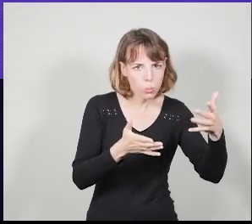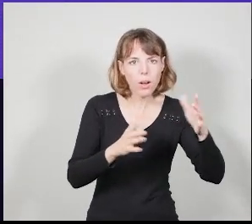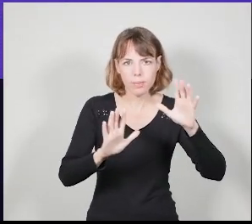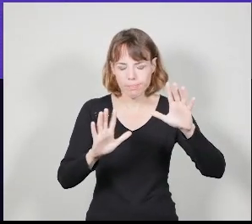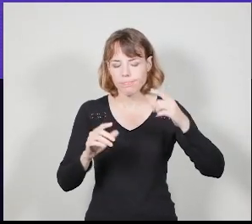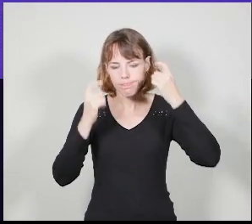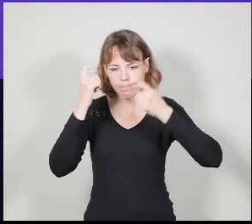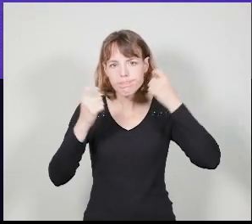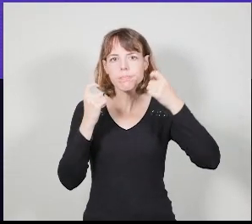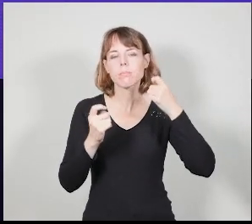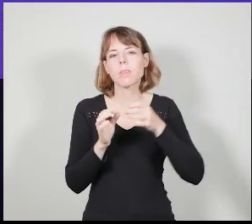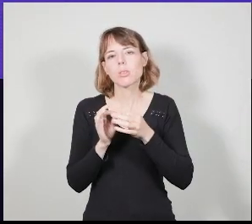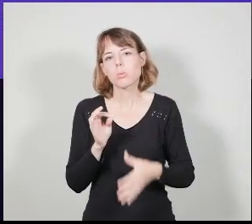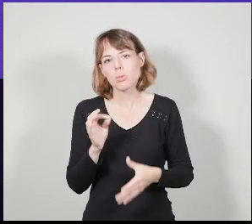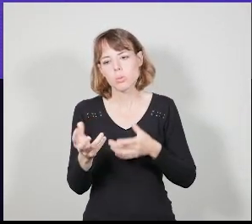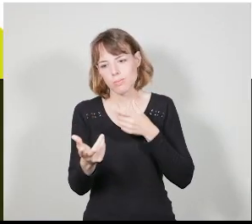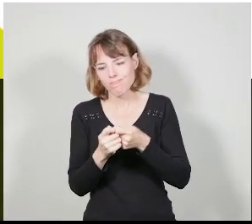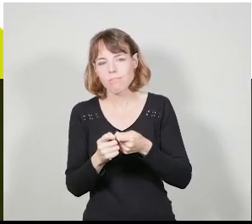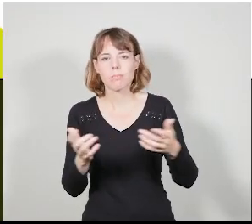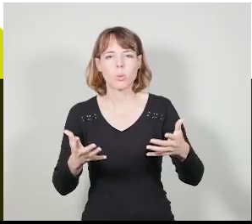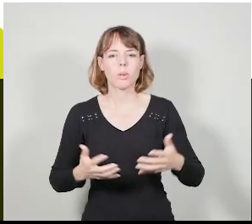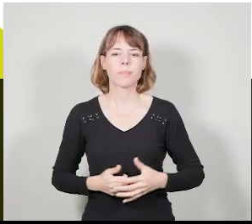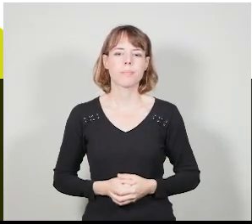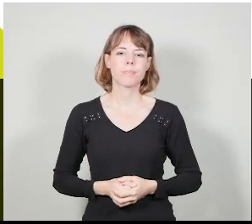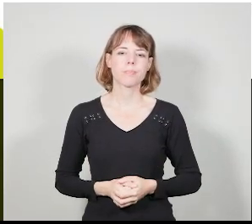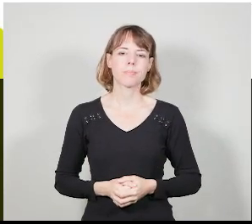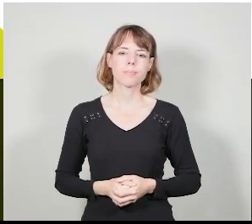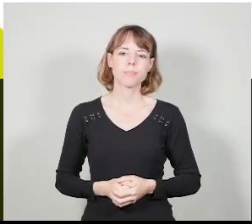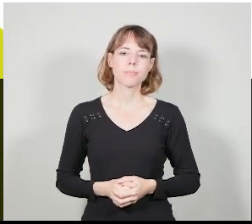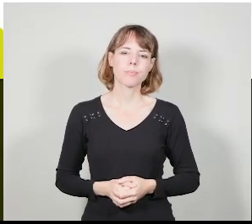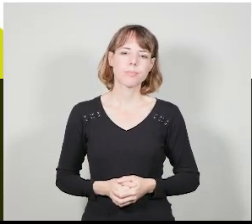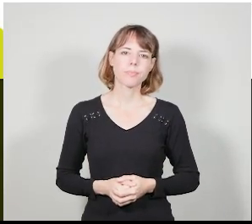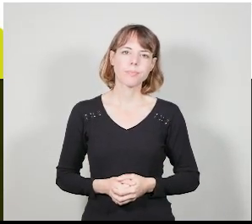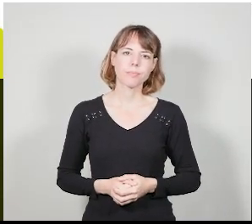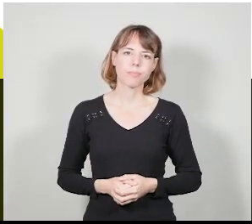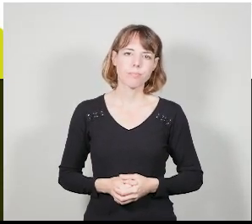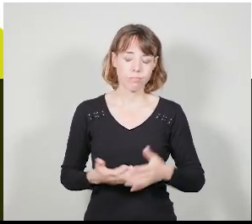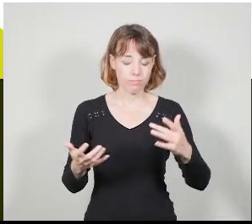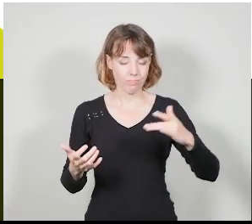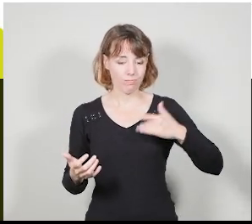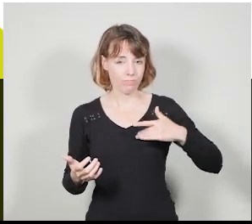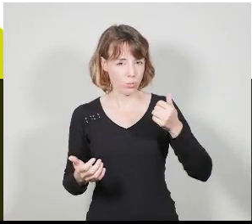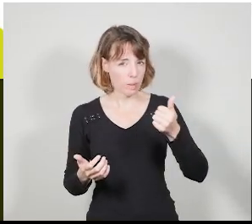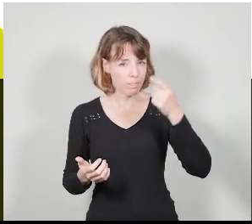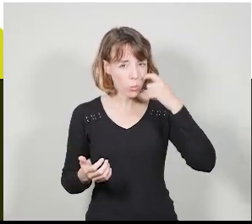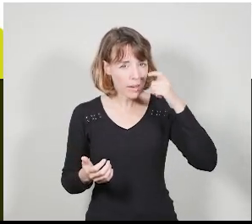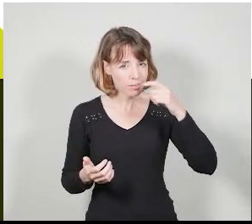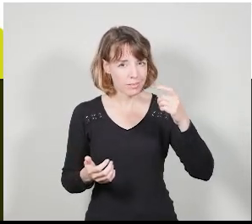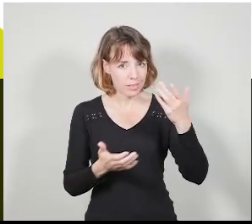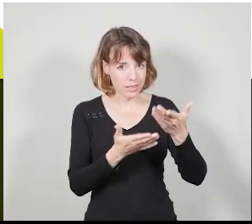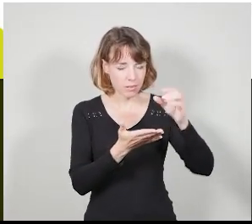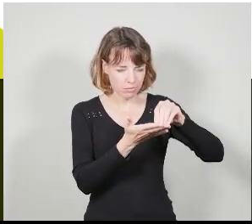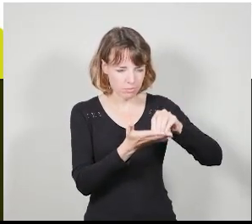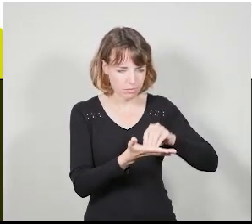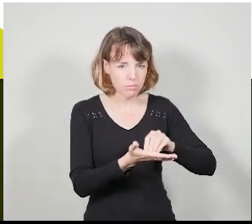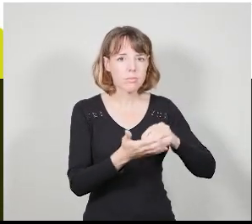pistes de solutions pour généraliser ce mouvement. Ce qui est intéressant aussi, c'est que vous faites ce constat et puis vous revenez sur ce que